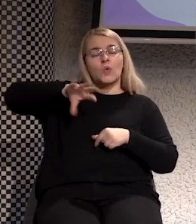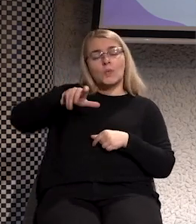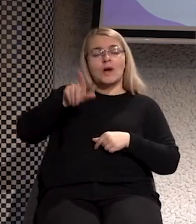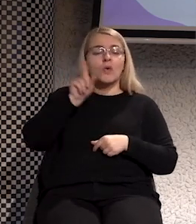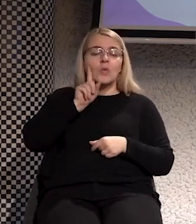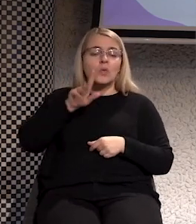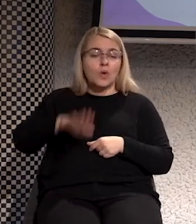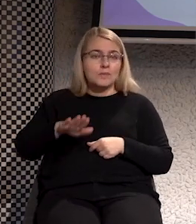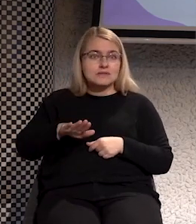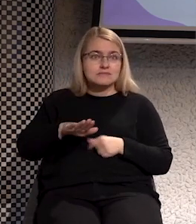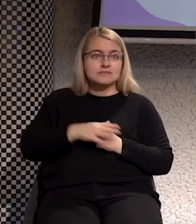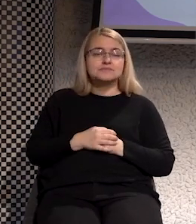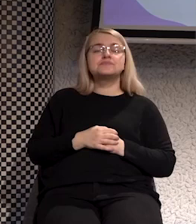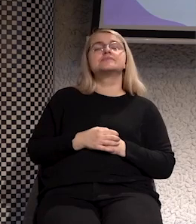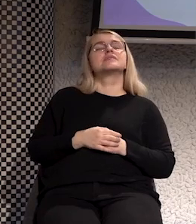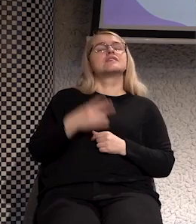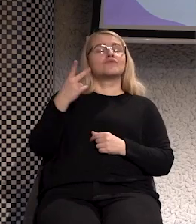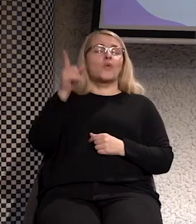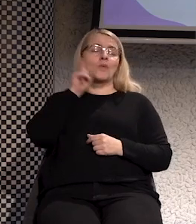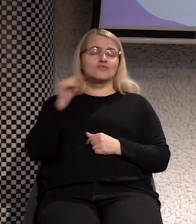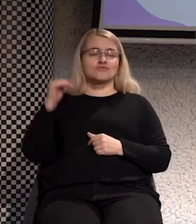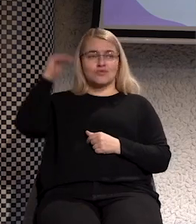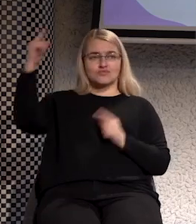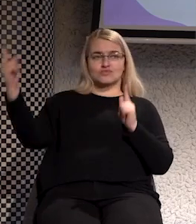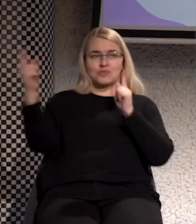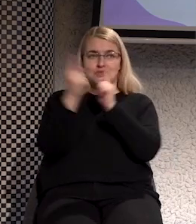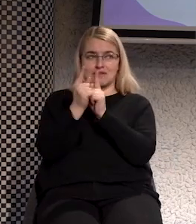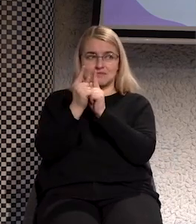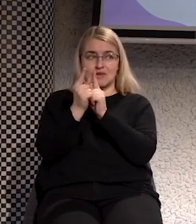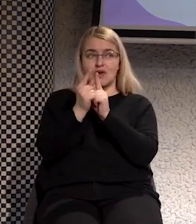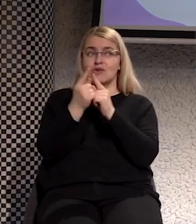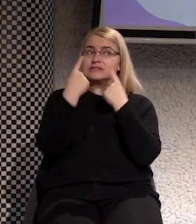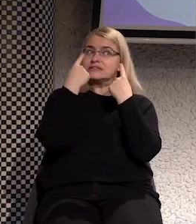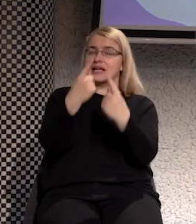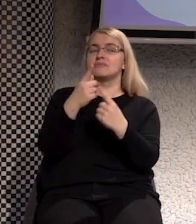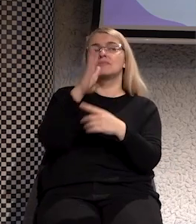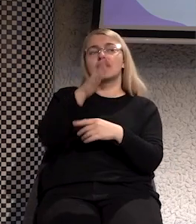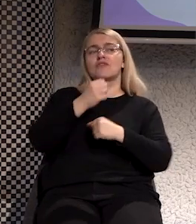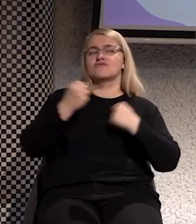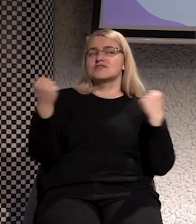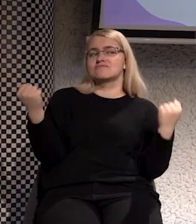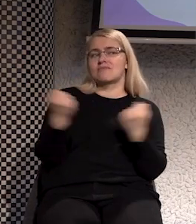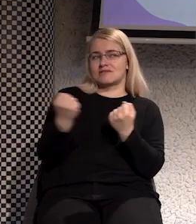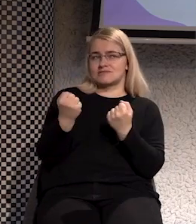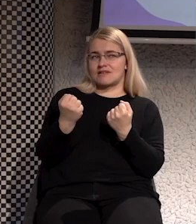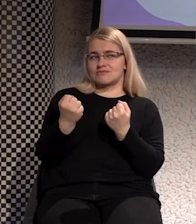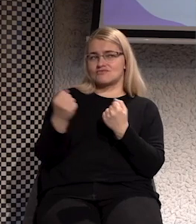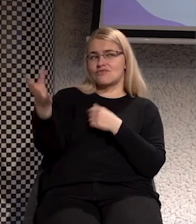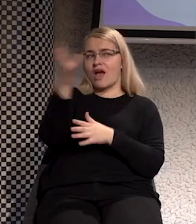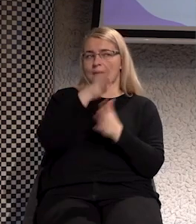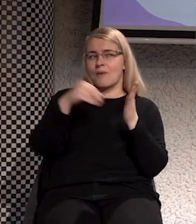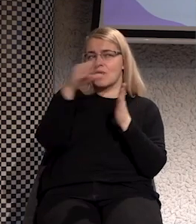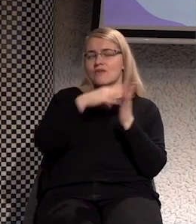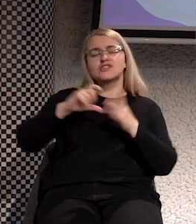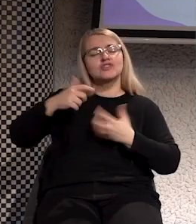mężczyznami. I mieliśmy taki pomysł na to, że, no, że oni sami będą modelować czy wzmacniać to, co